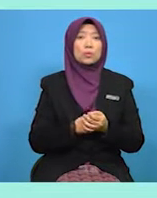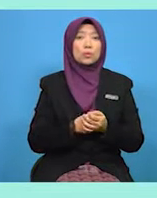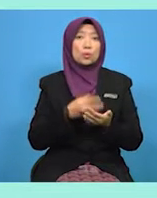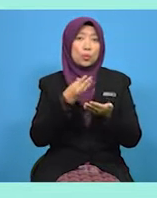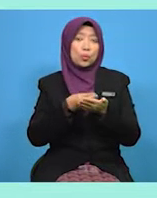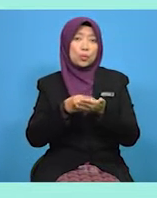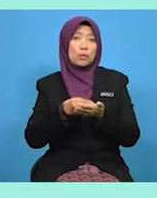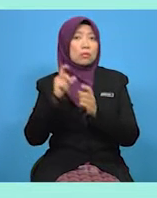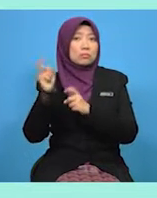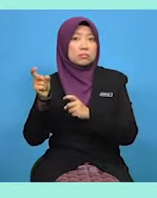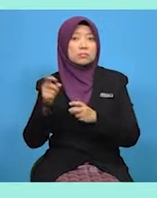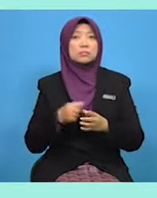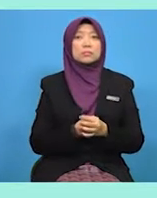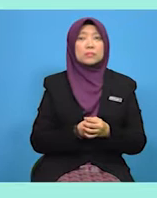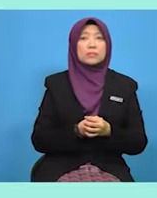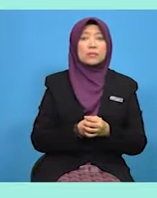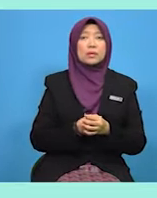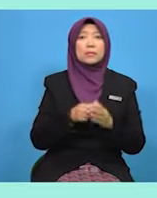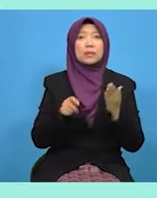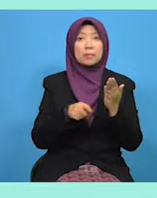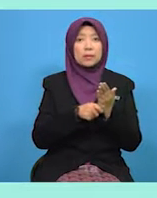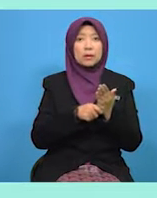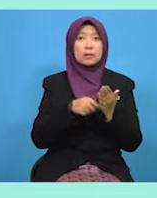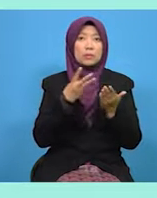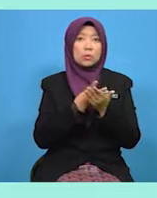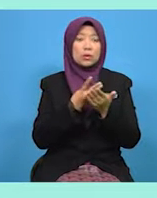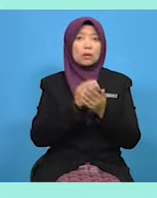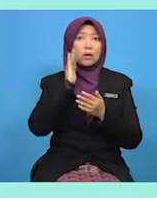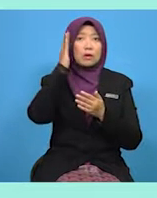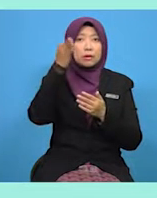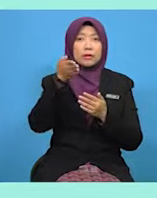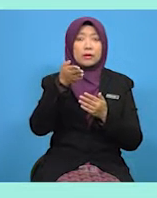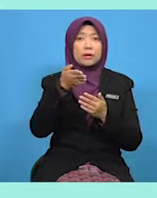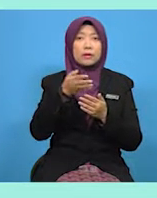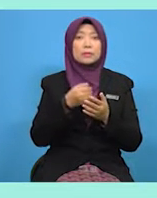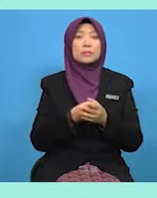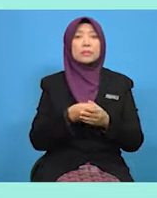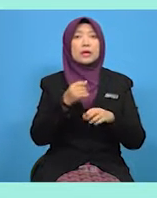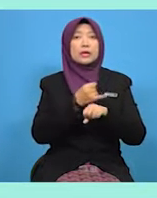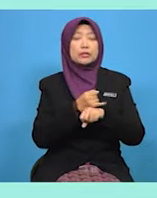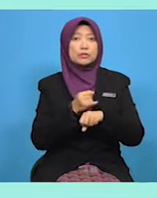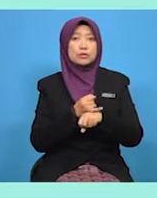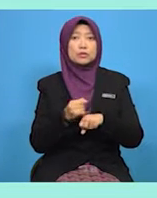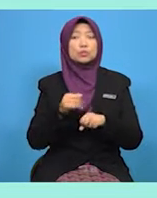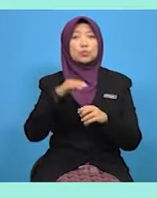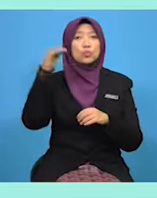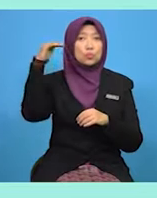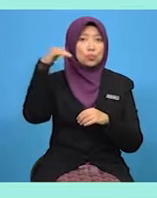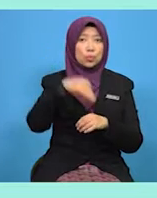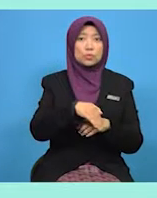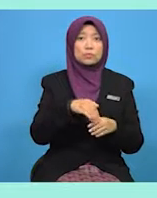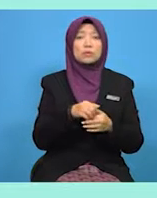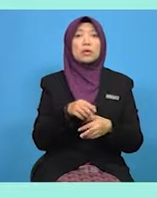upah. Pertambahan penawaran wang menyebabkan kadar bunga turun,